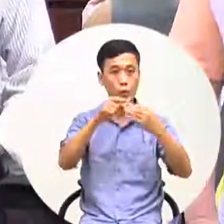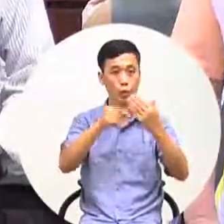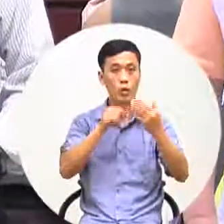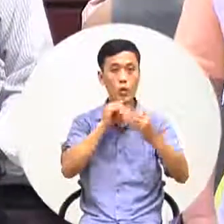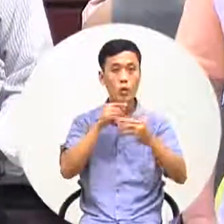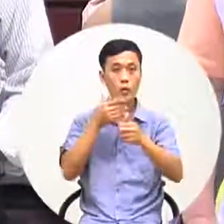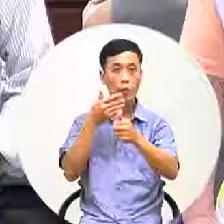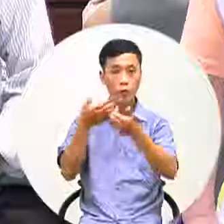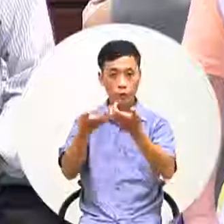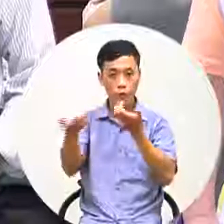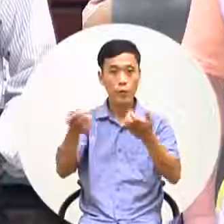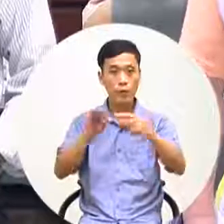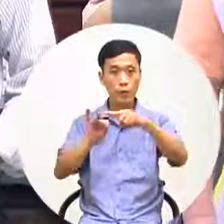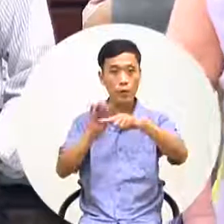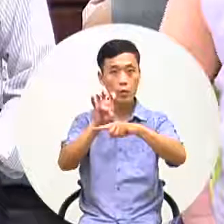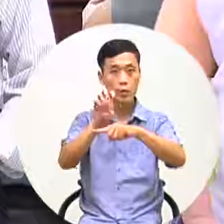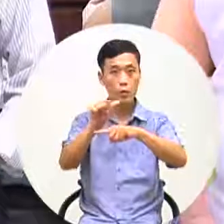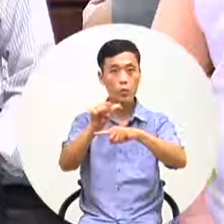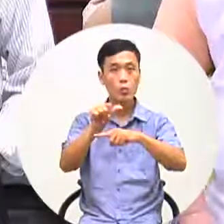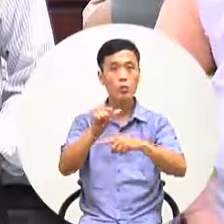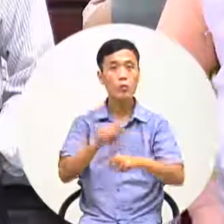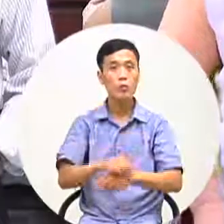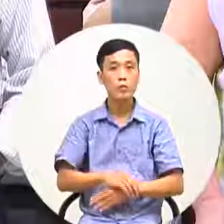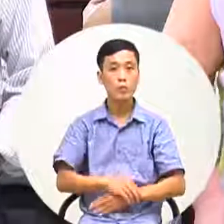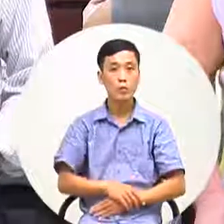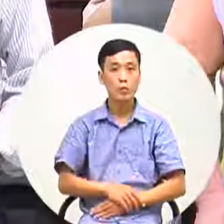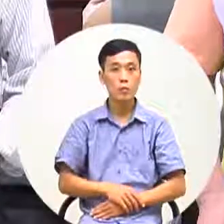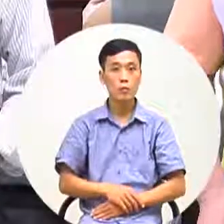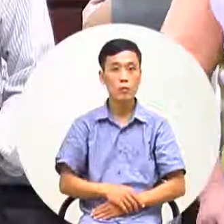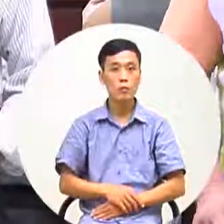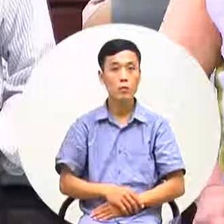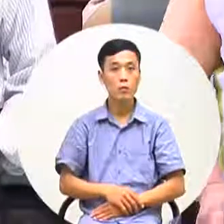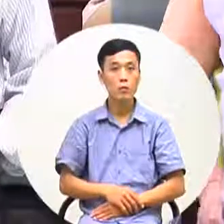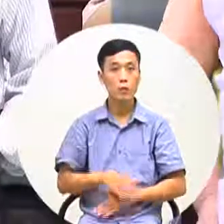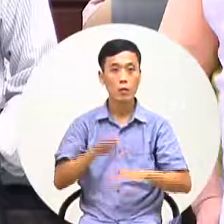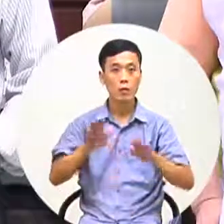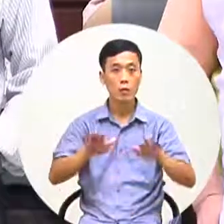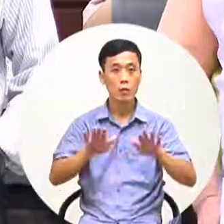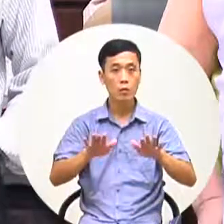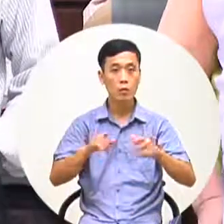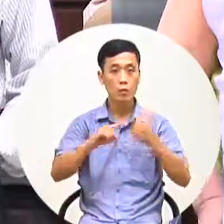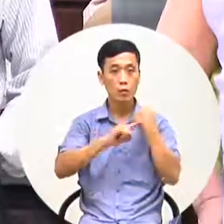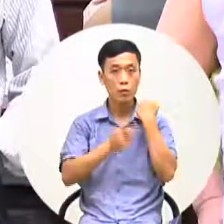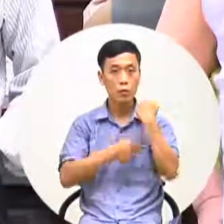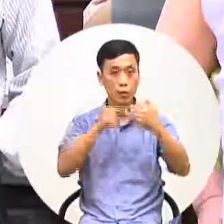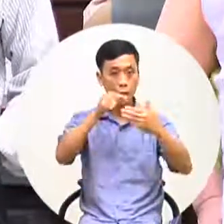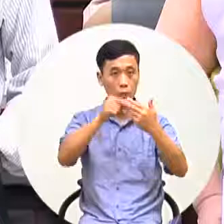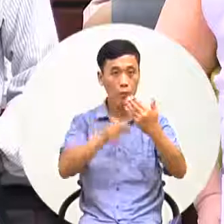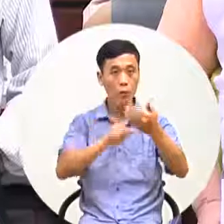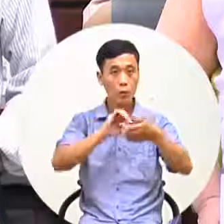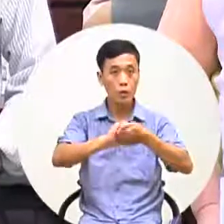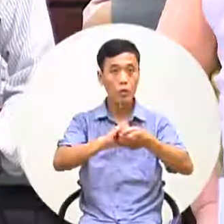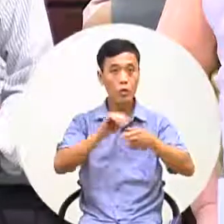嘛，伊个目前法律规定的是迄个农地从化区的部分，